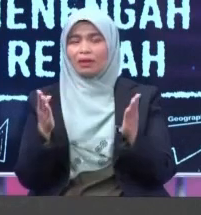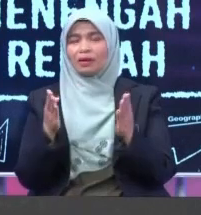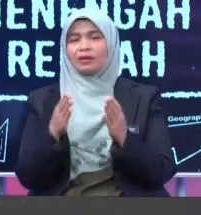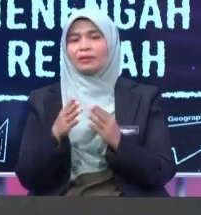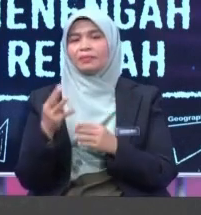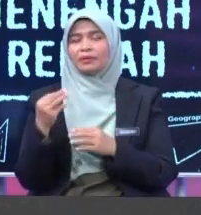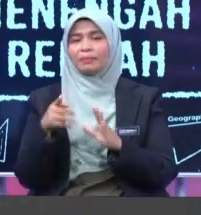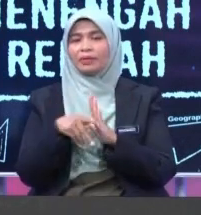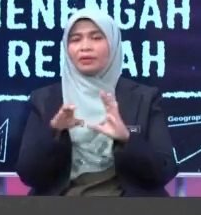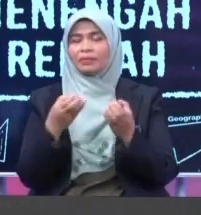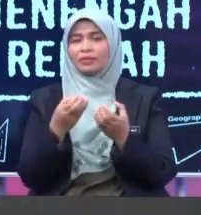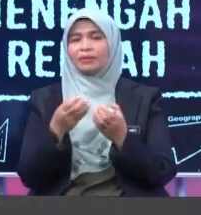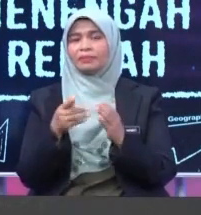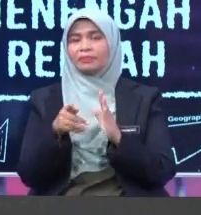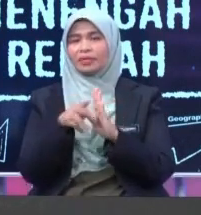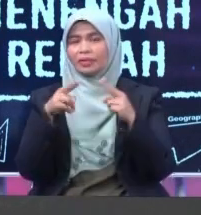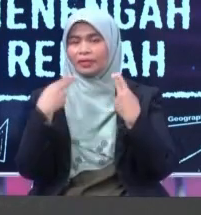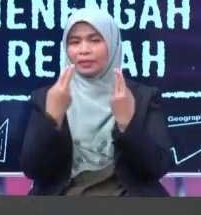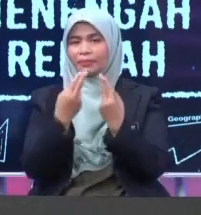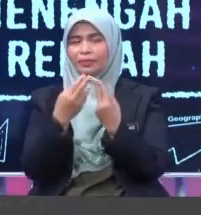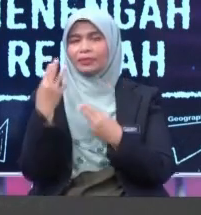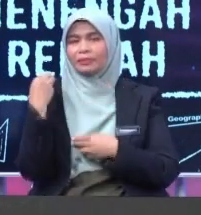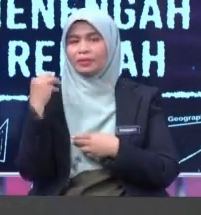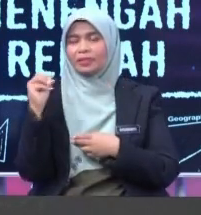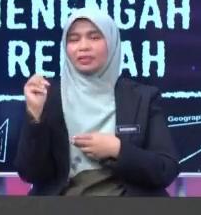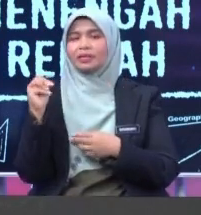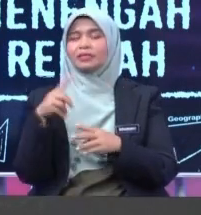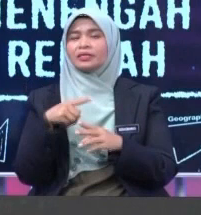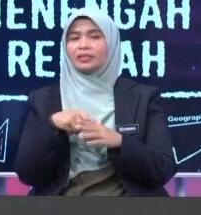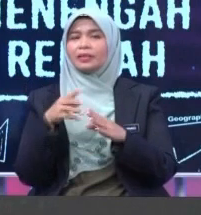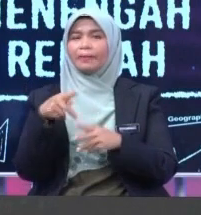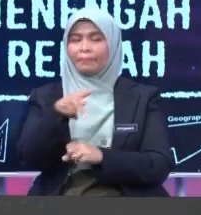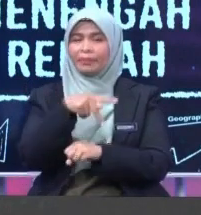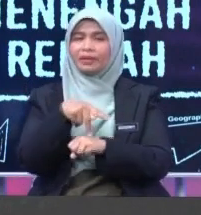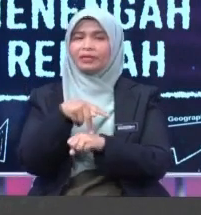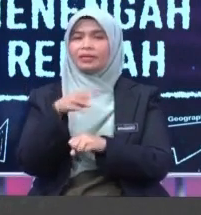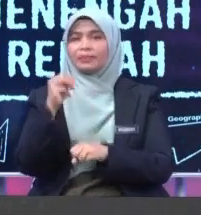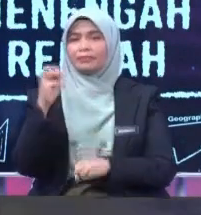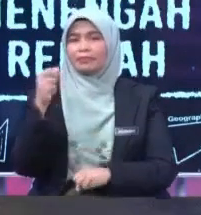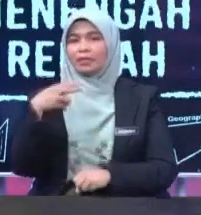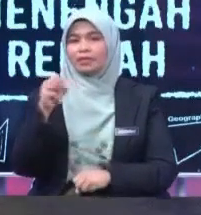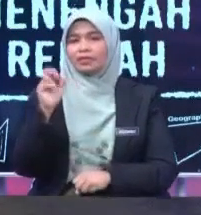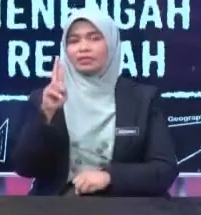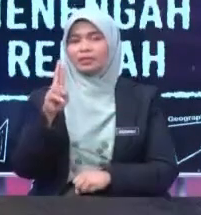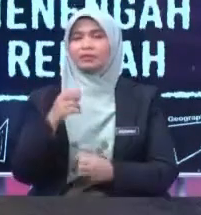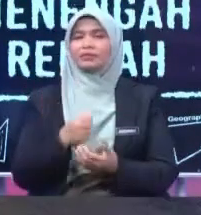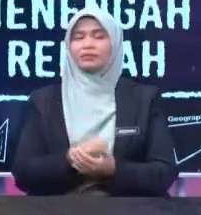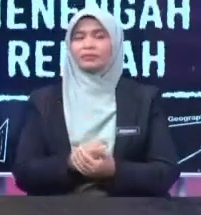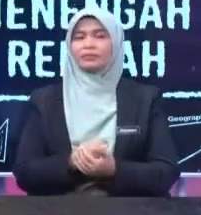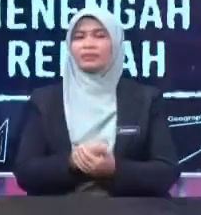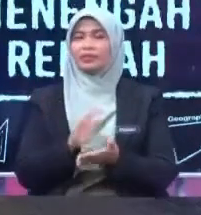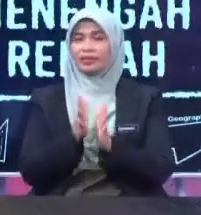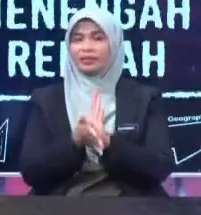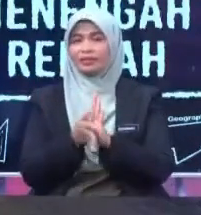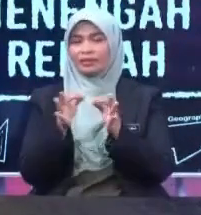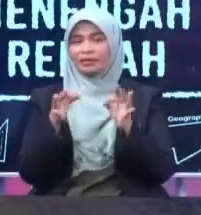Perbuatan menghimpunkan mereka di padang mahsyar itu mudah bagi kami melaksanakannya. Okay. Terima kasih Marsha. Jadi ayat yang